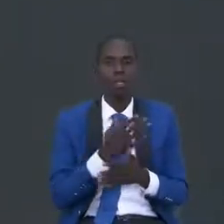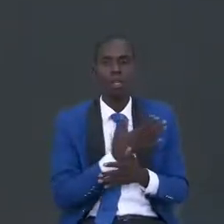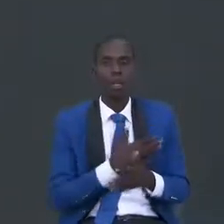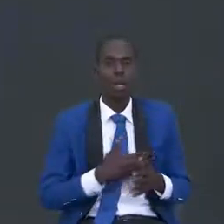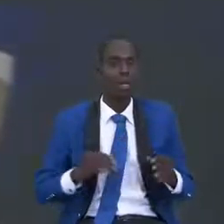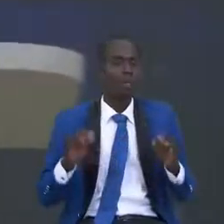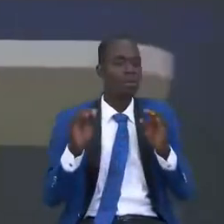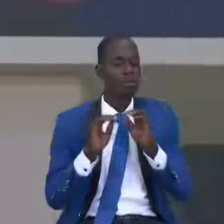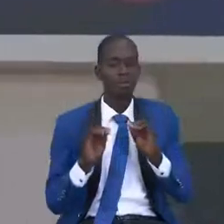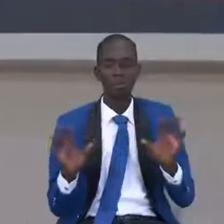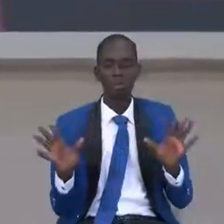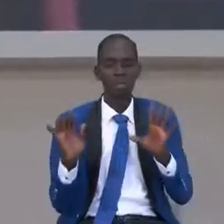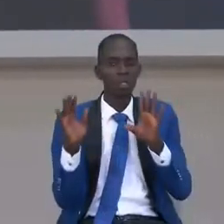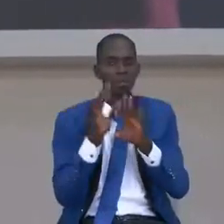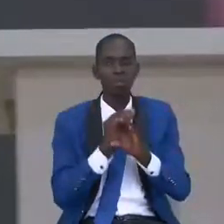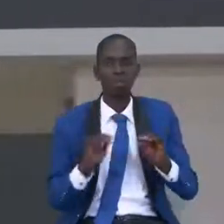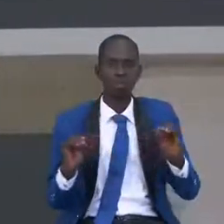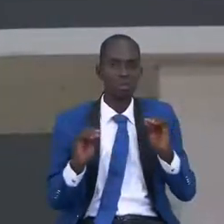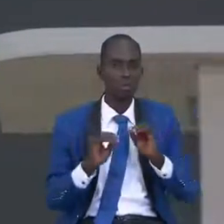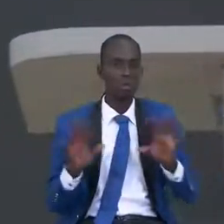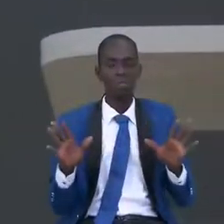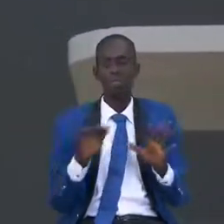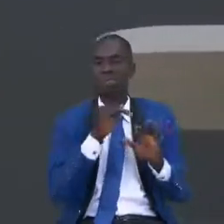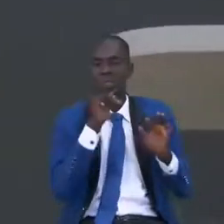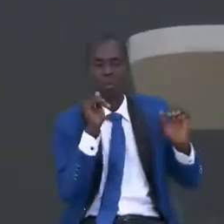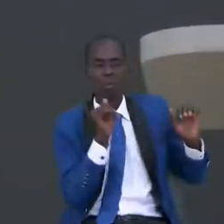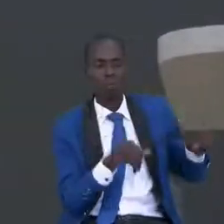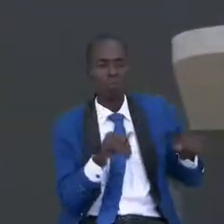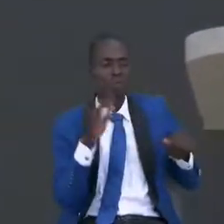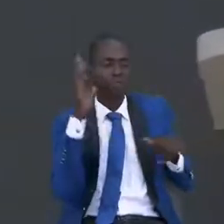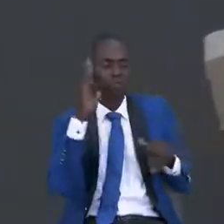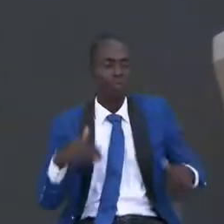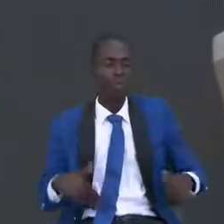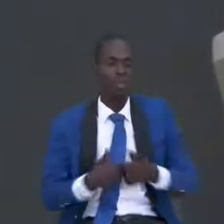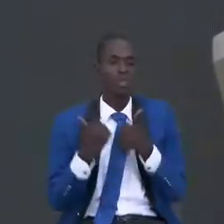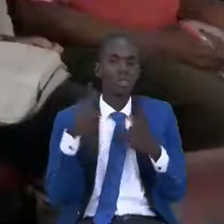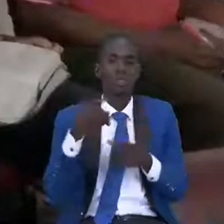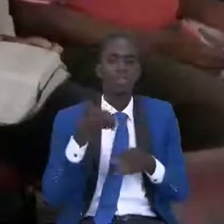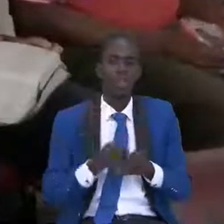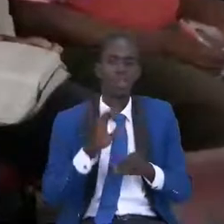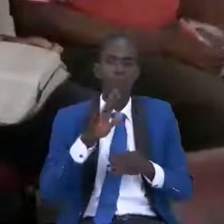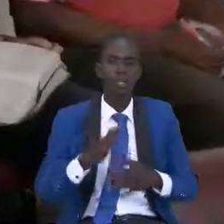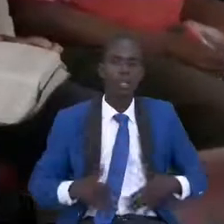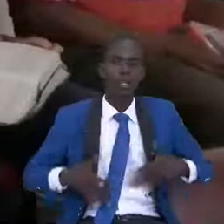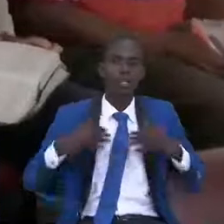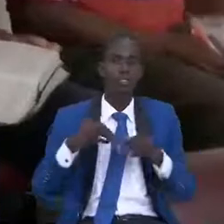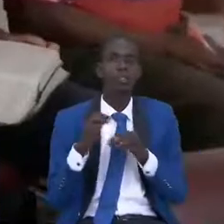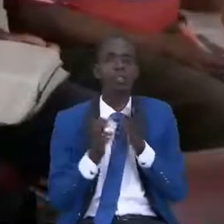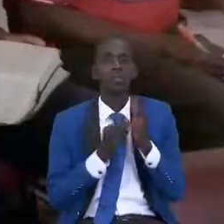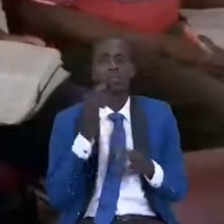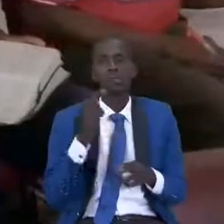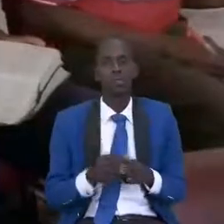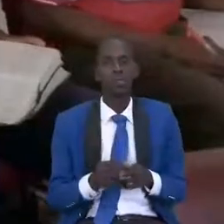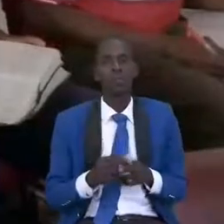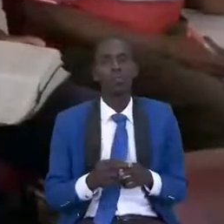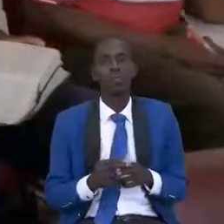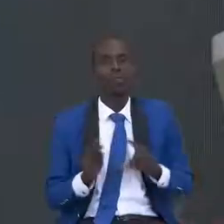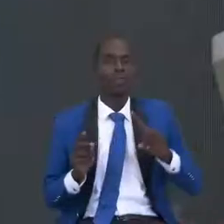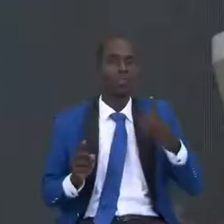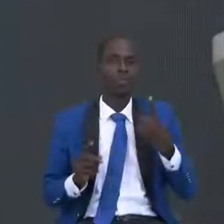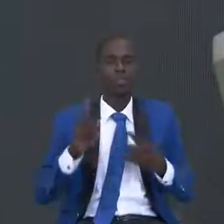rien, rien d'impossible ne va t'affronter dans ta vie au nom de Jésus. 1